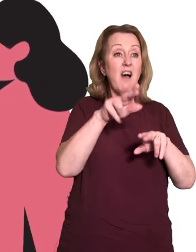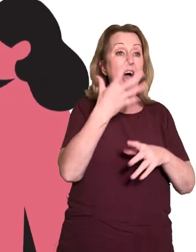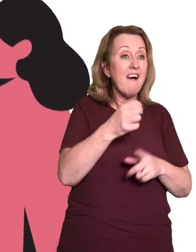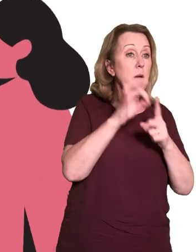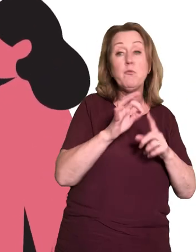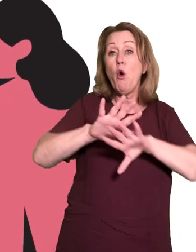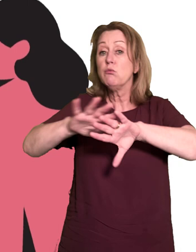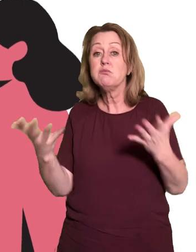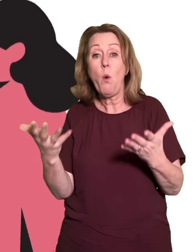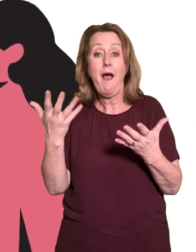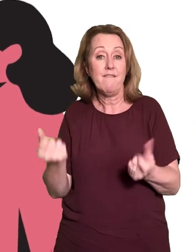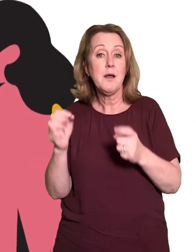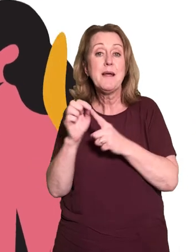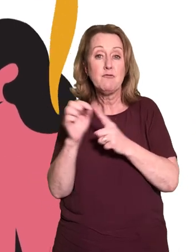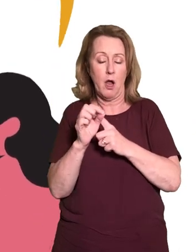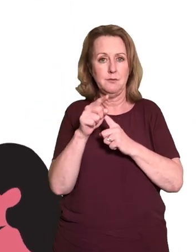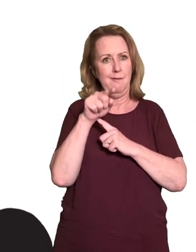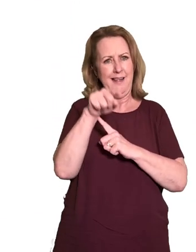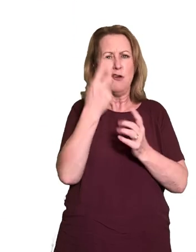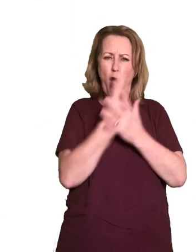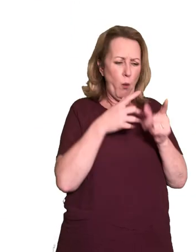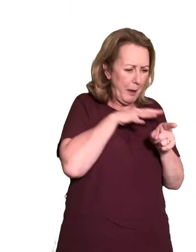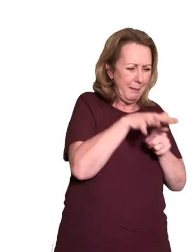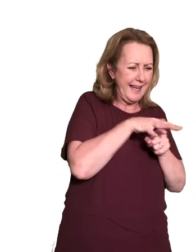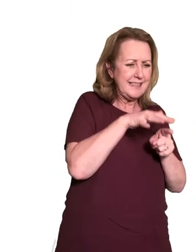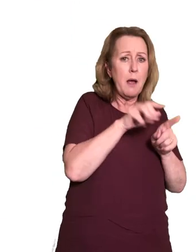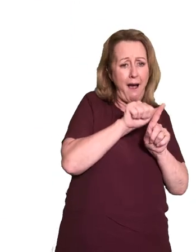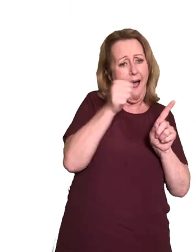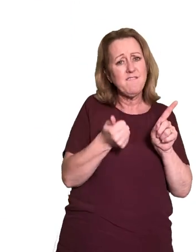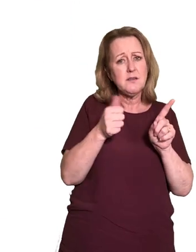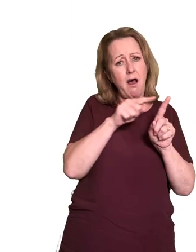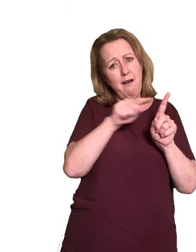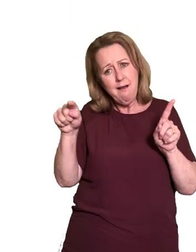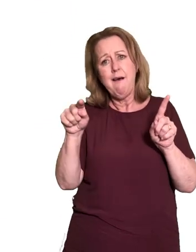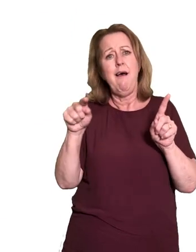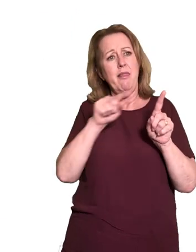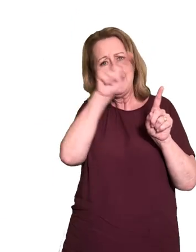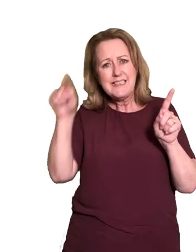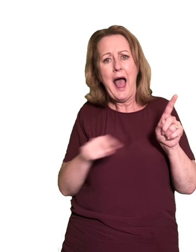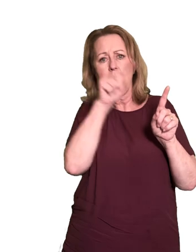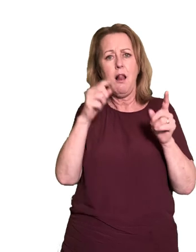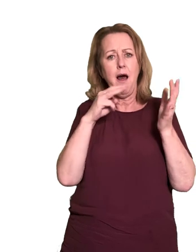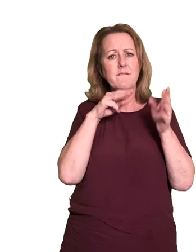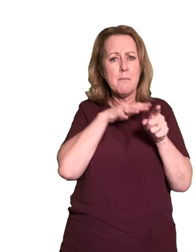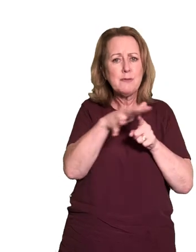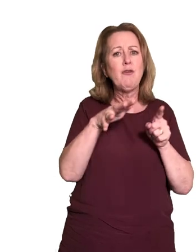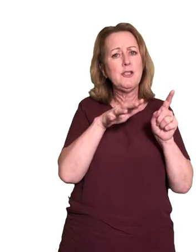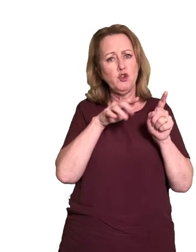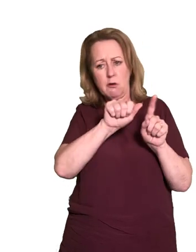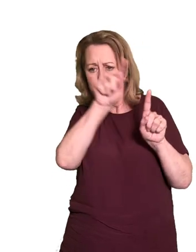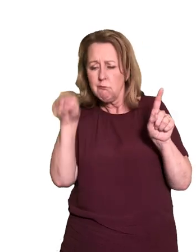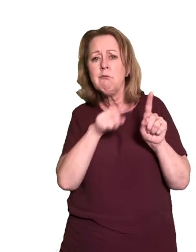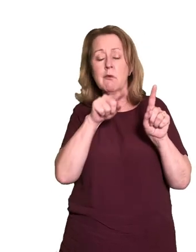hyderus amdano, pe na ddim yn cael mislif neu beidio. Byddwn nhw'n deall ac yn gwybod mwy am y cylch mislifol cyfan, nid dim